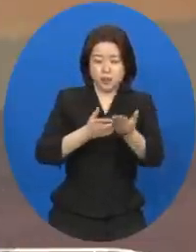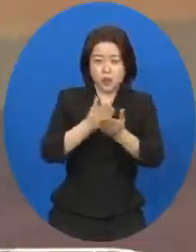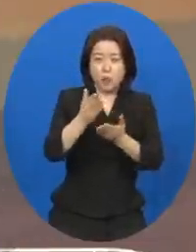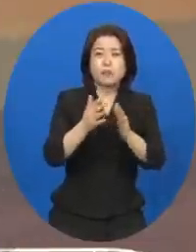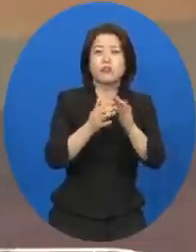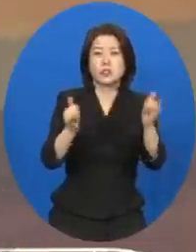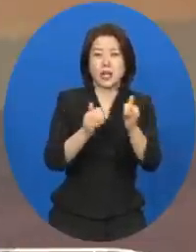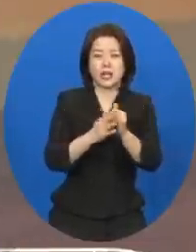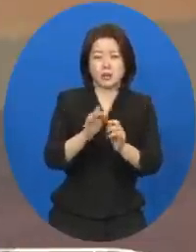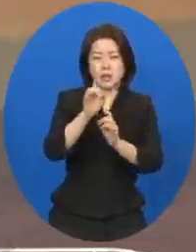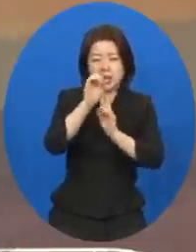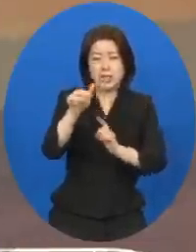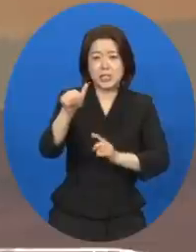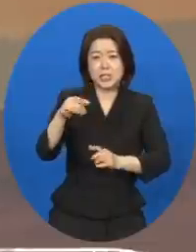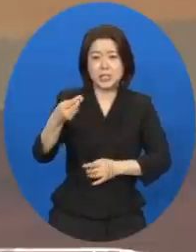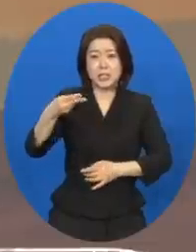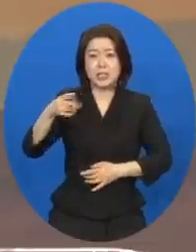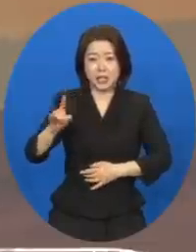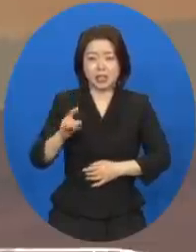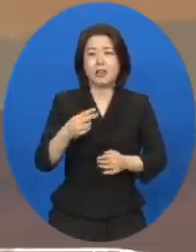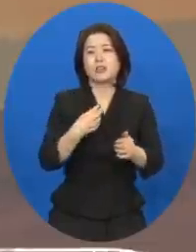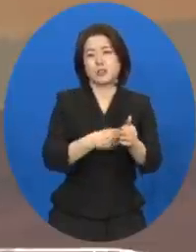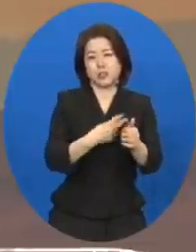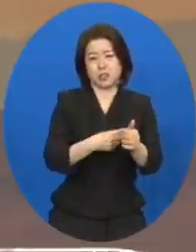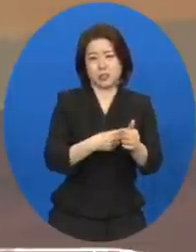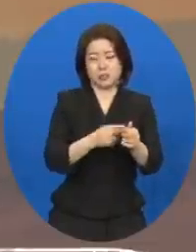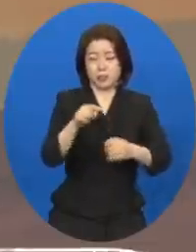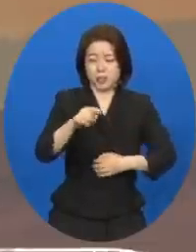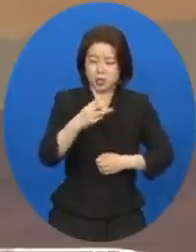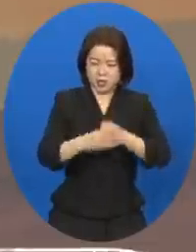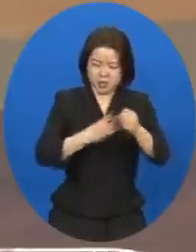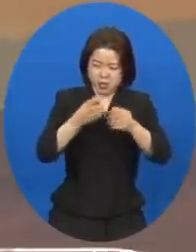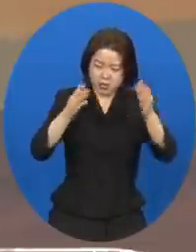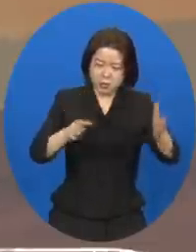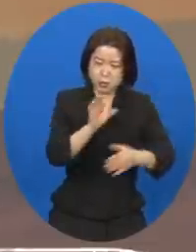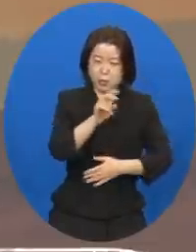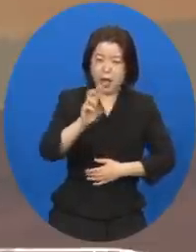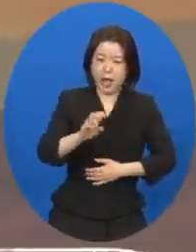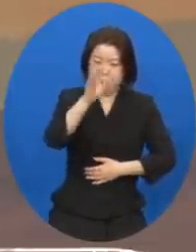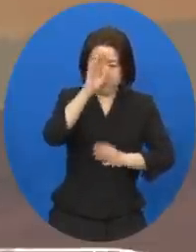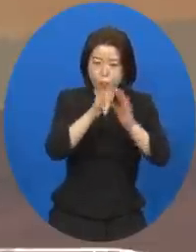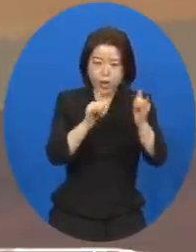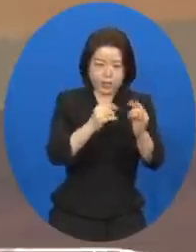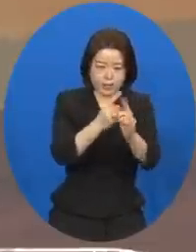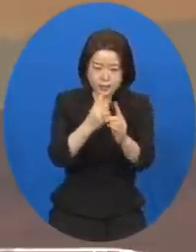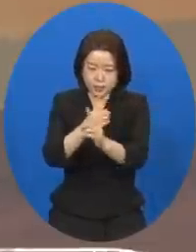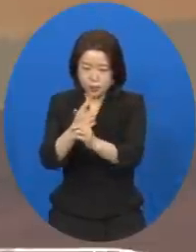암 환자들을 치료하신 분인데 본인도 암 4기가 돼서